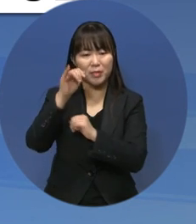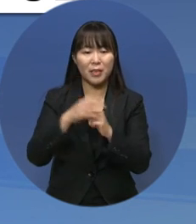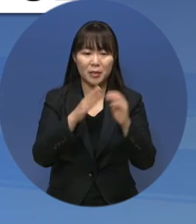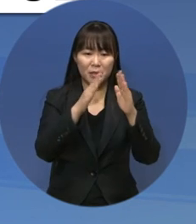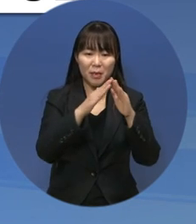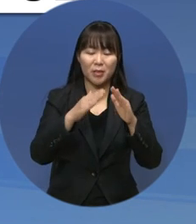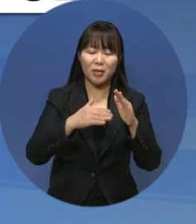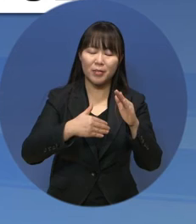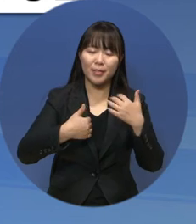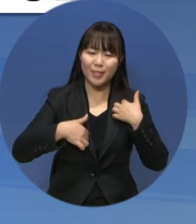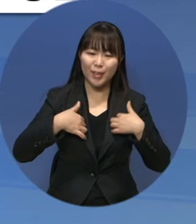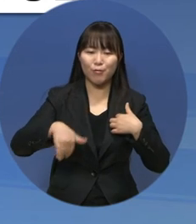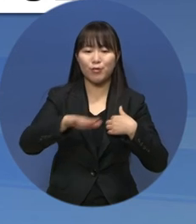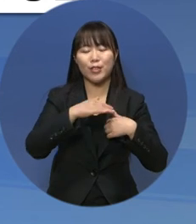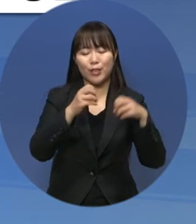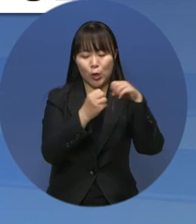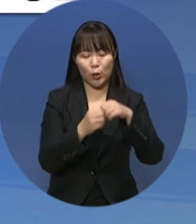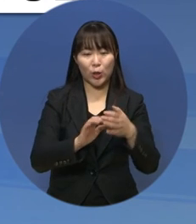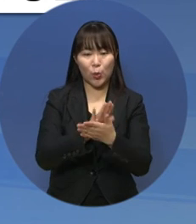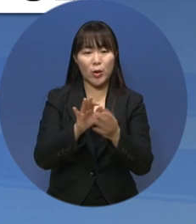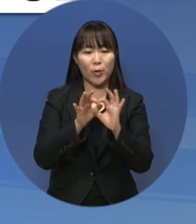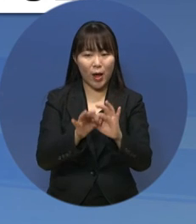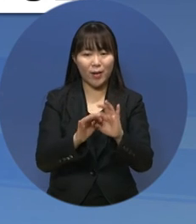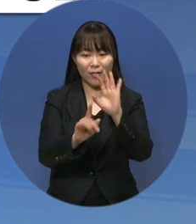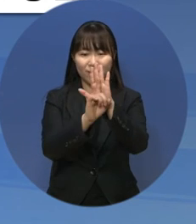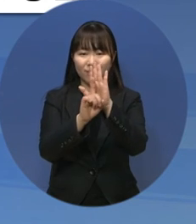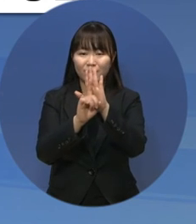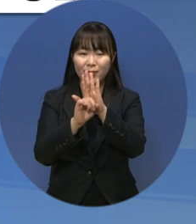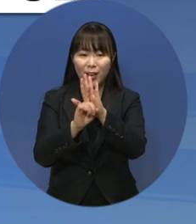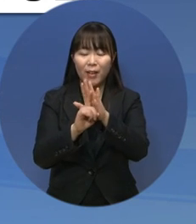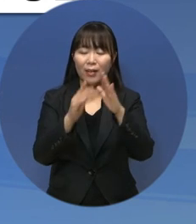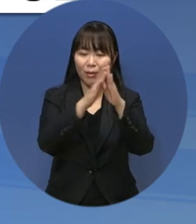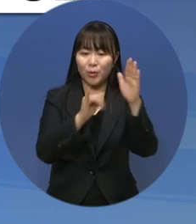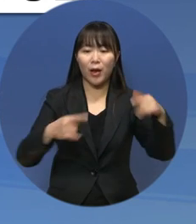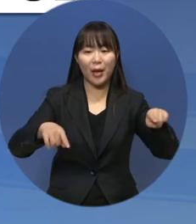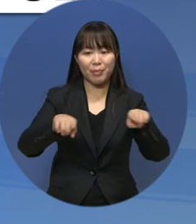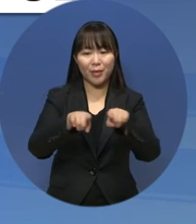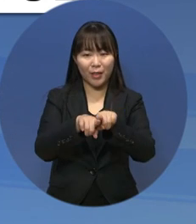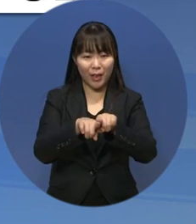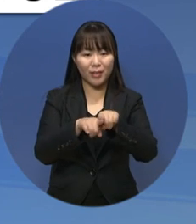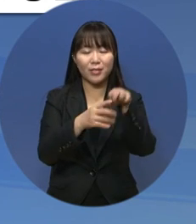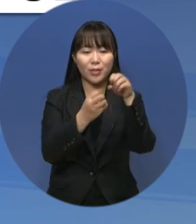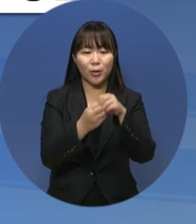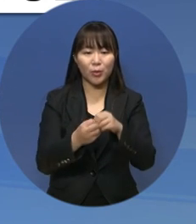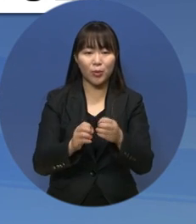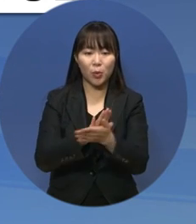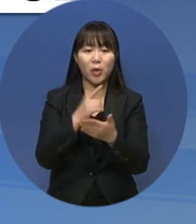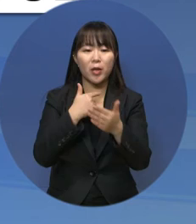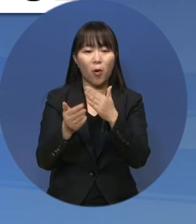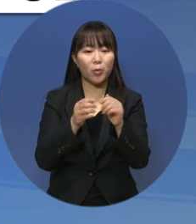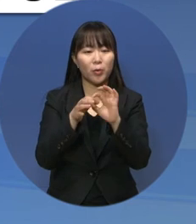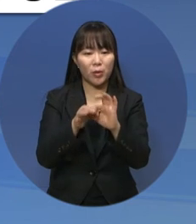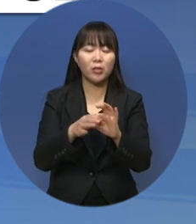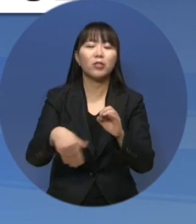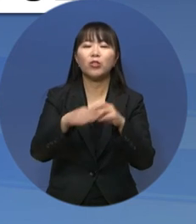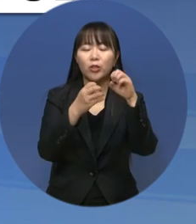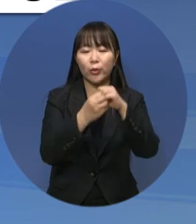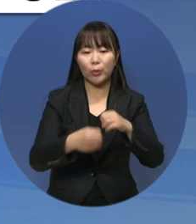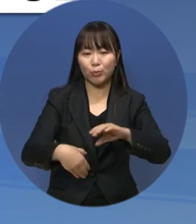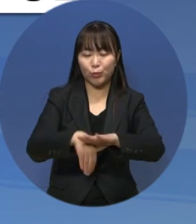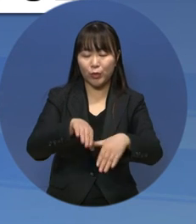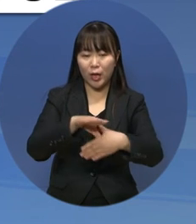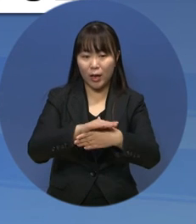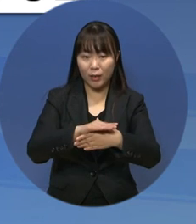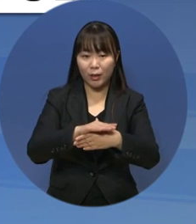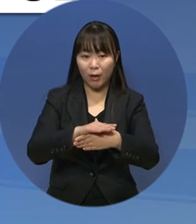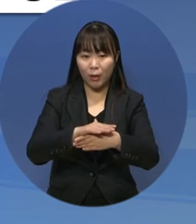우리 전통놀이를 주제로 열리는 이번 공모전 n 가족과 함께하는 전통 놀이 경험을 통해 우리 전통 문화를 매개로